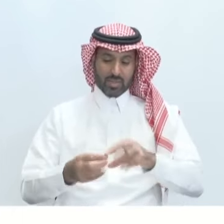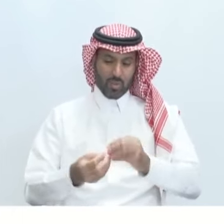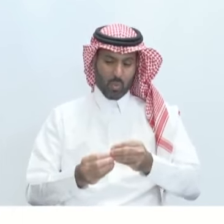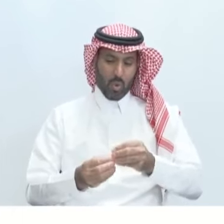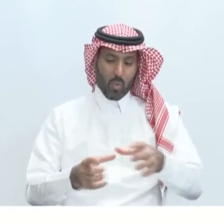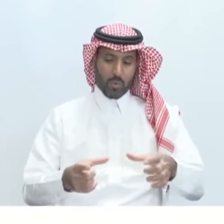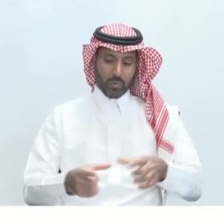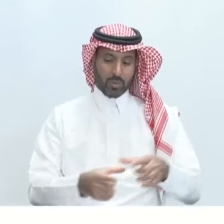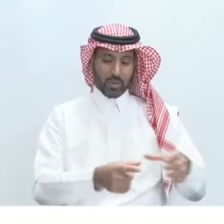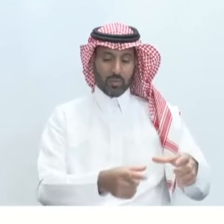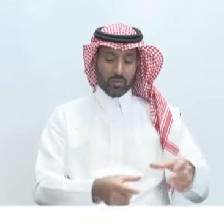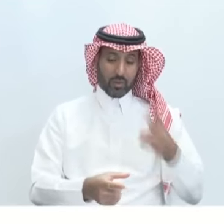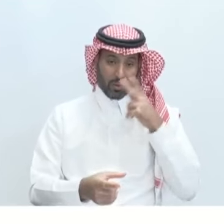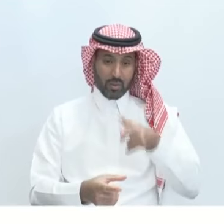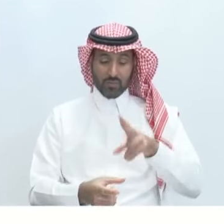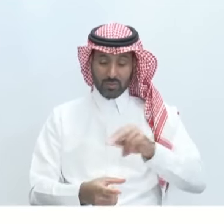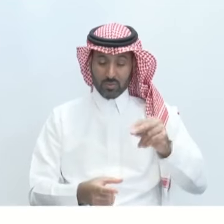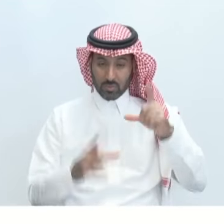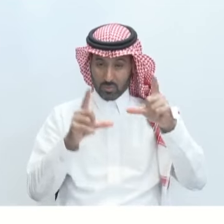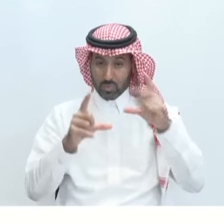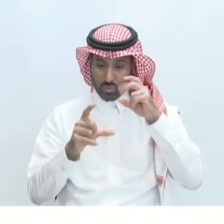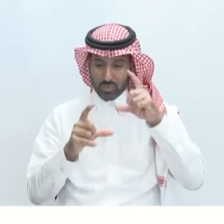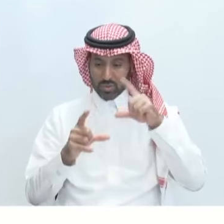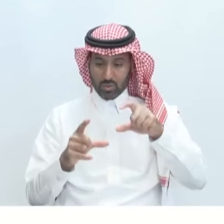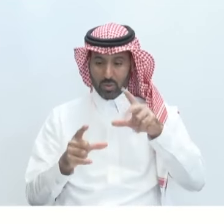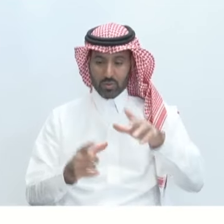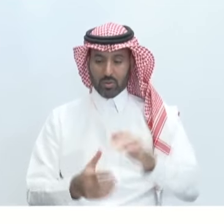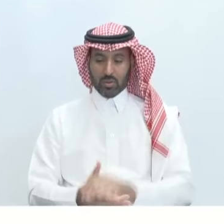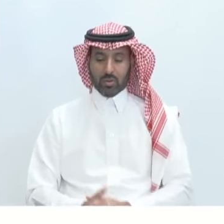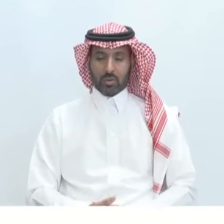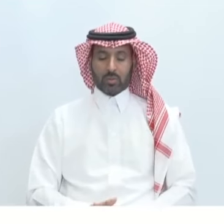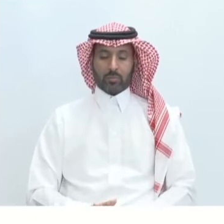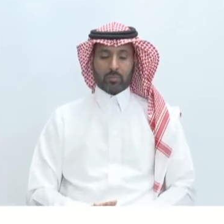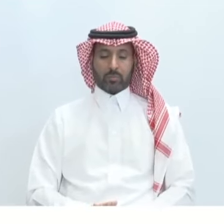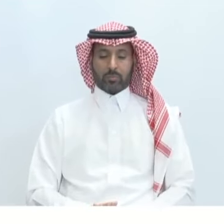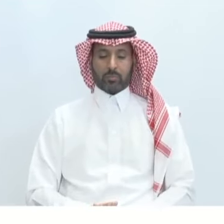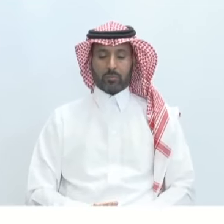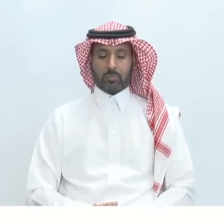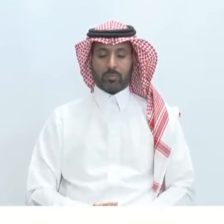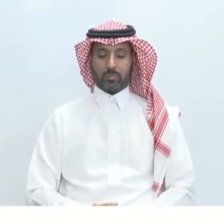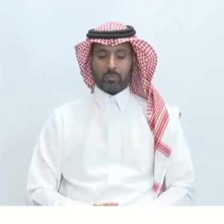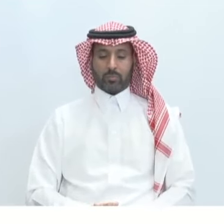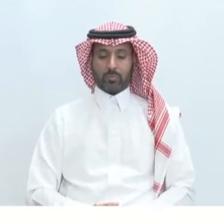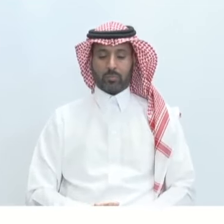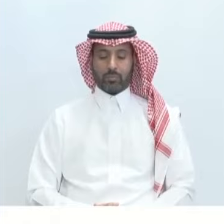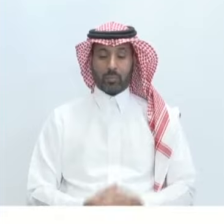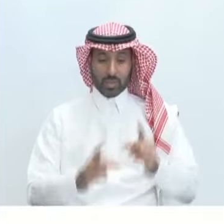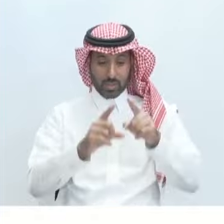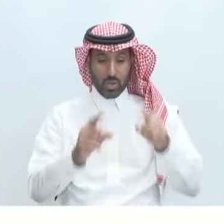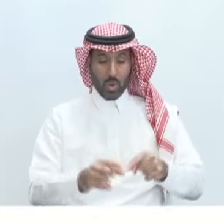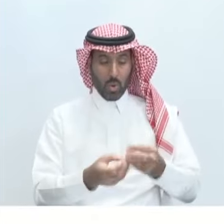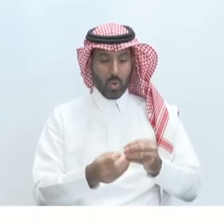مختلفه كما تشاهد في هذه الصوره باستخدام هذا الرمز الذي اشرنا اليه